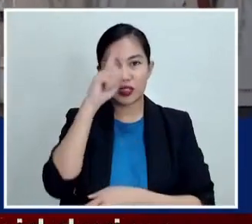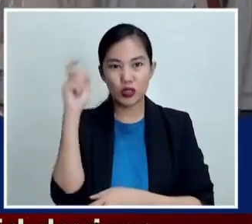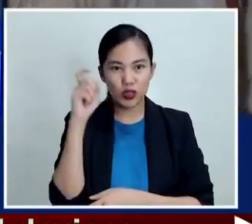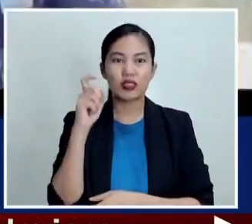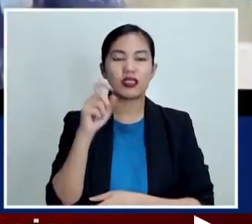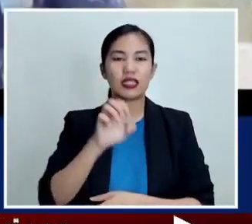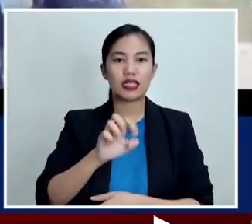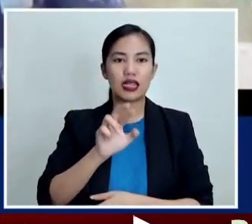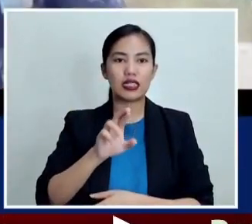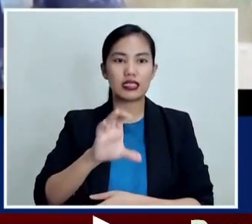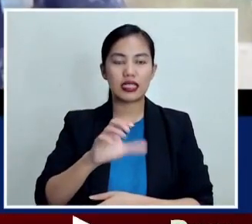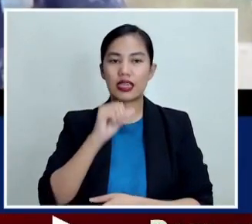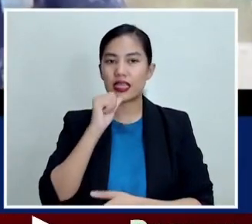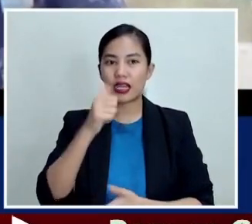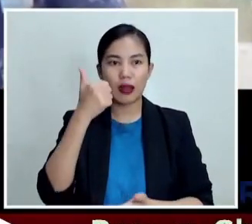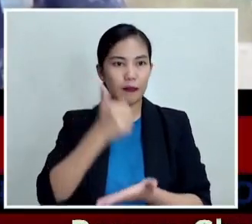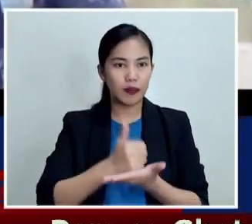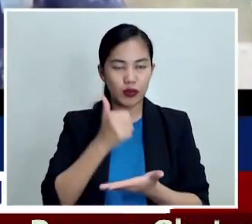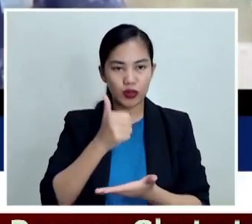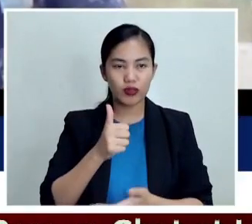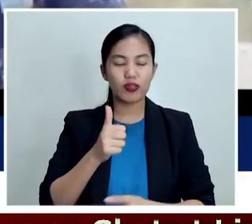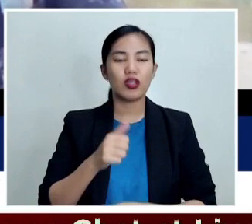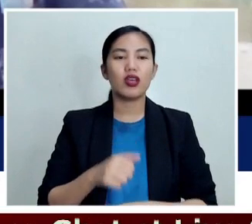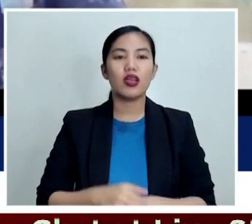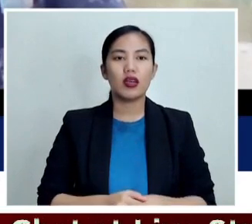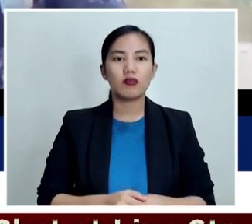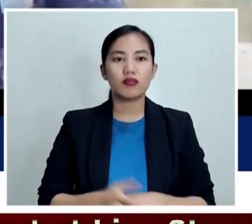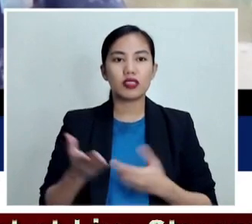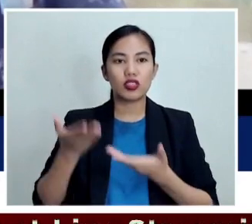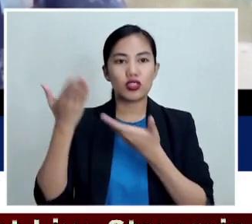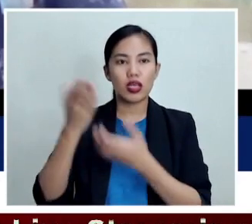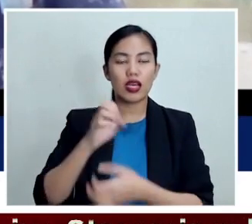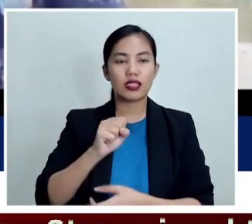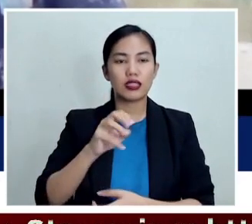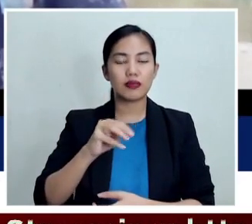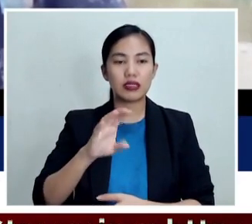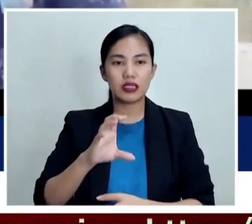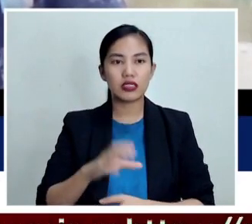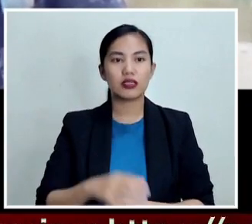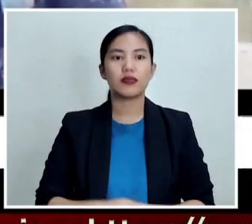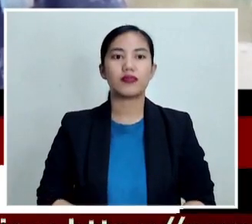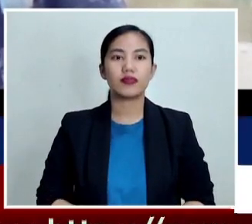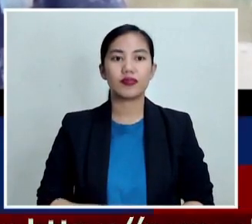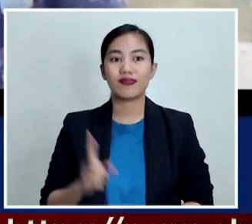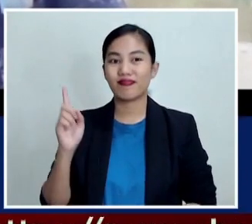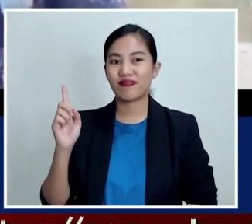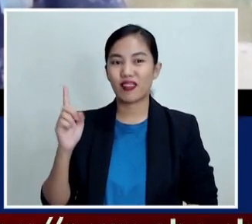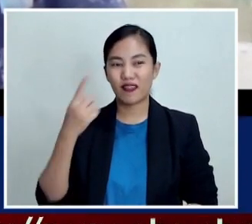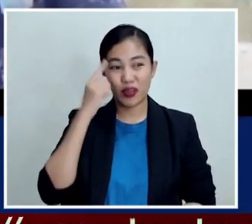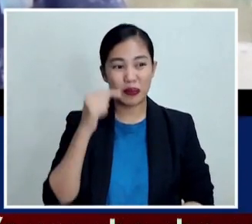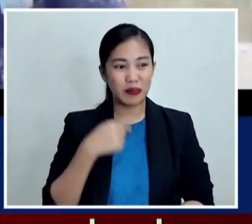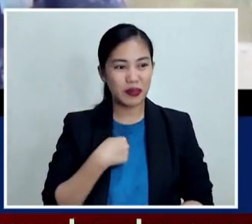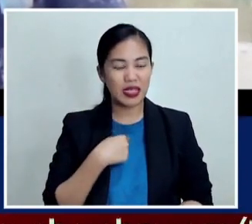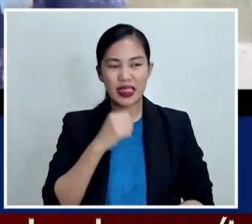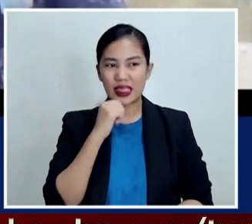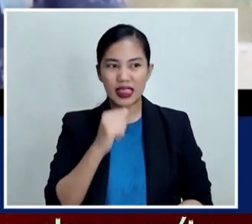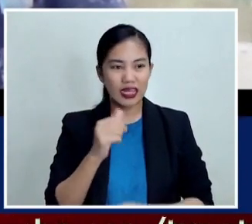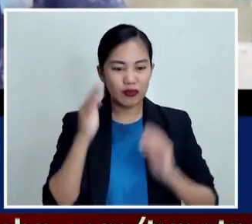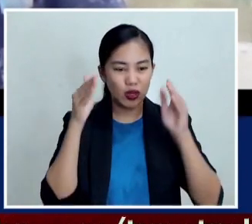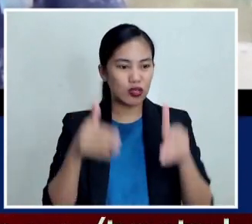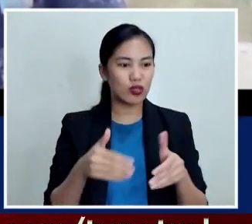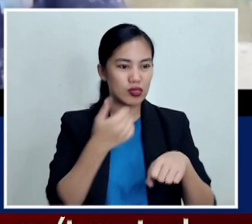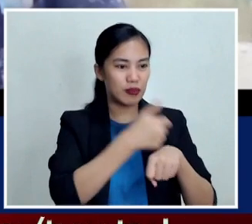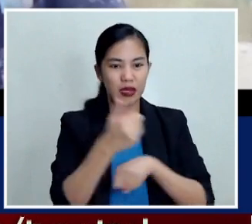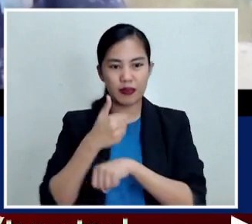Miguel. Sa akin, hindi siya usapin ng sino ang dapat sisihin eh. Kasi lahat ng desisyon ay desisyong ginagawa